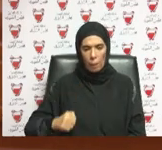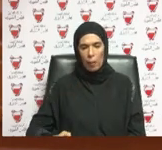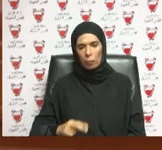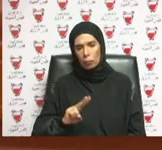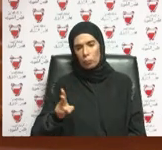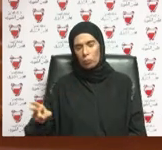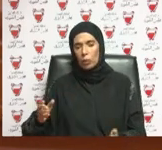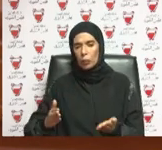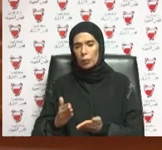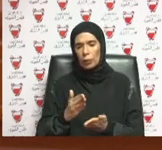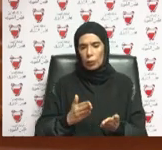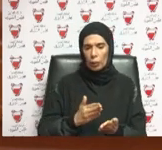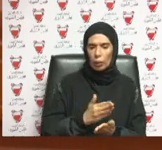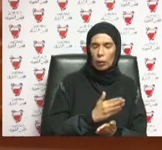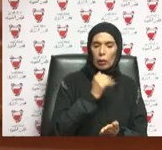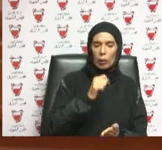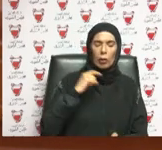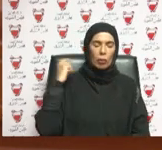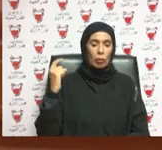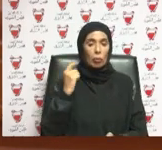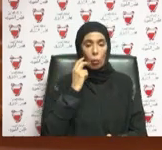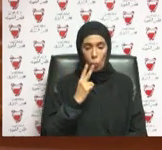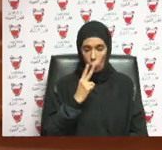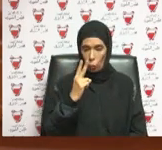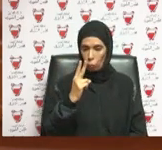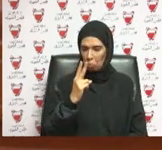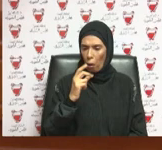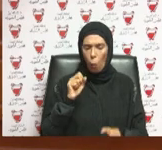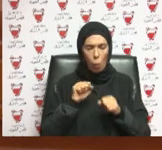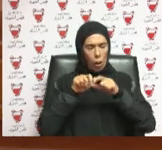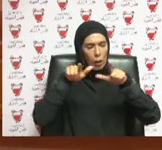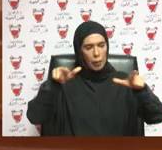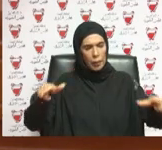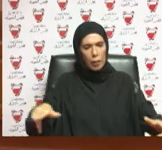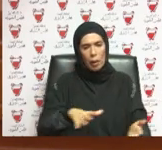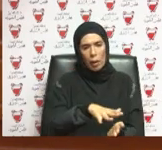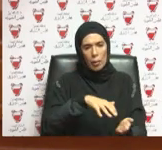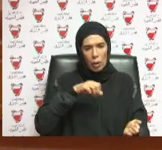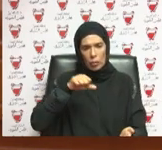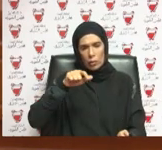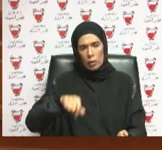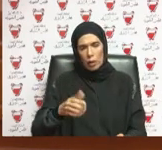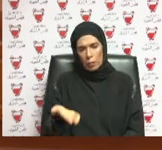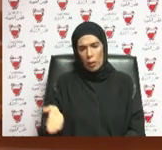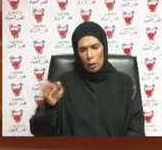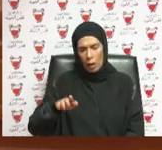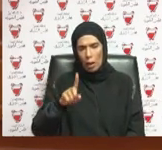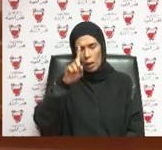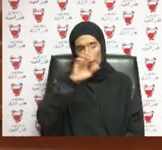القطاعات، وإسهاماته الدولية شاهدة للعيان منذ استقلال البحرين حتى رحيله رحمه